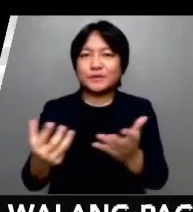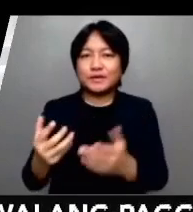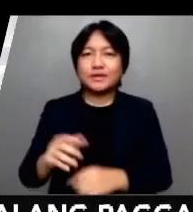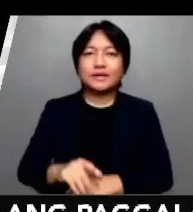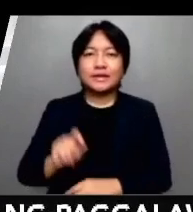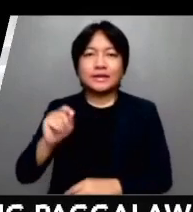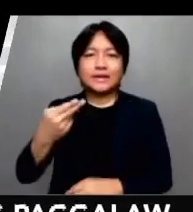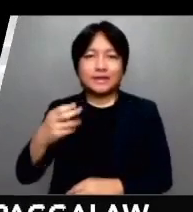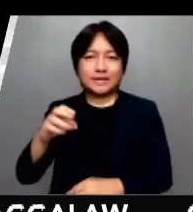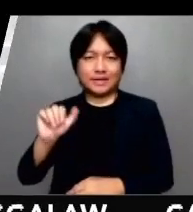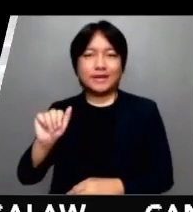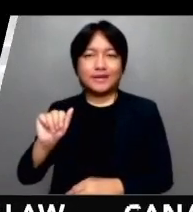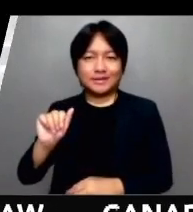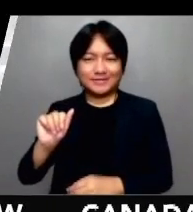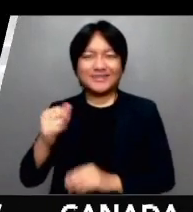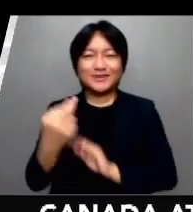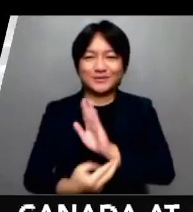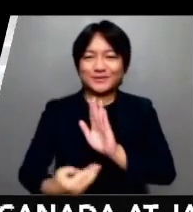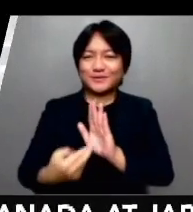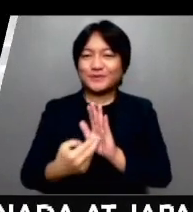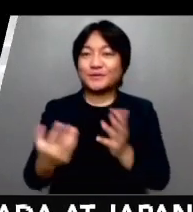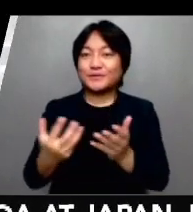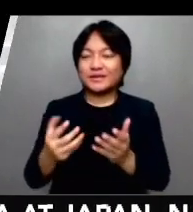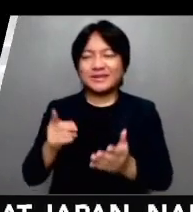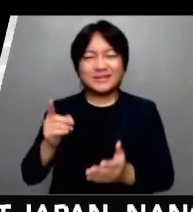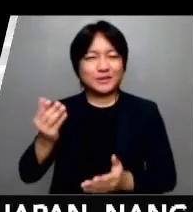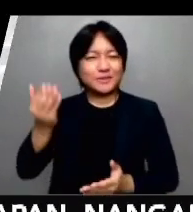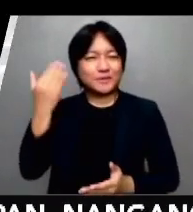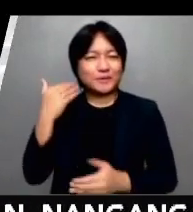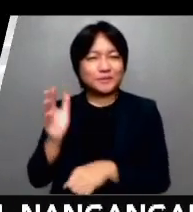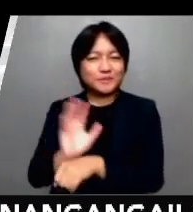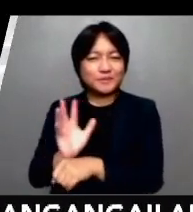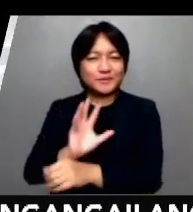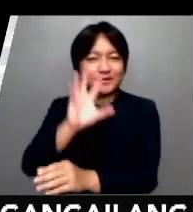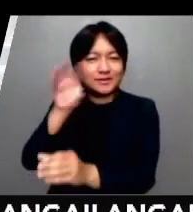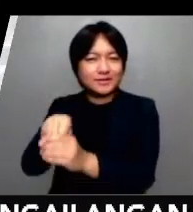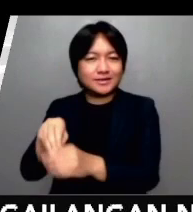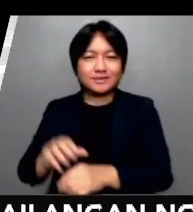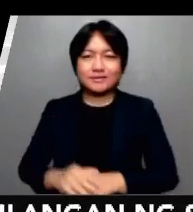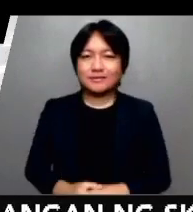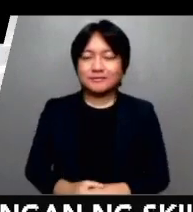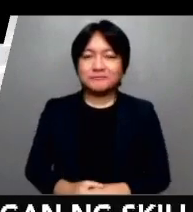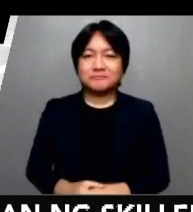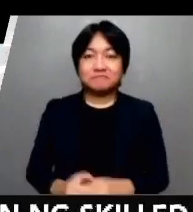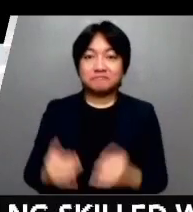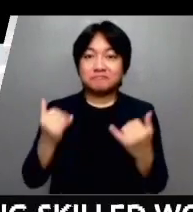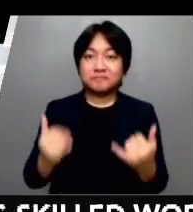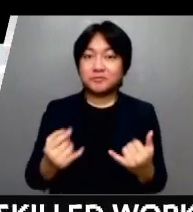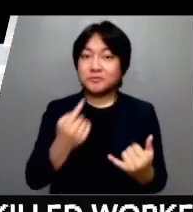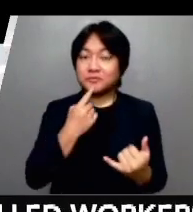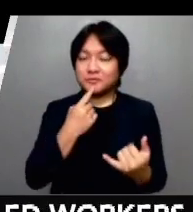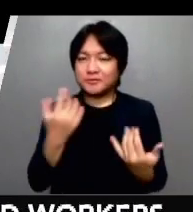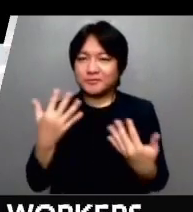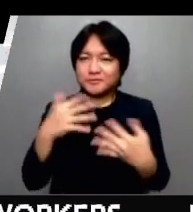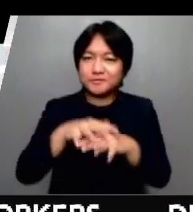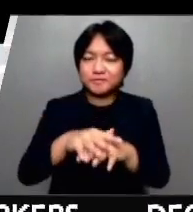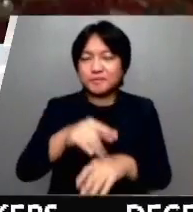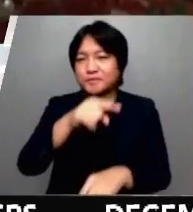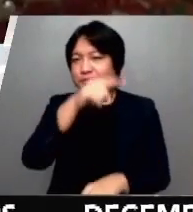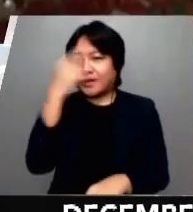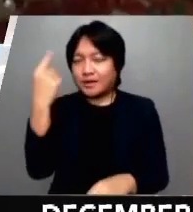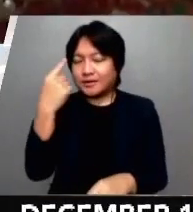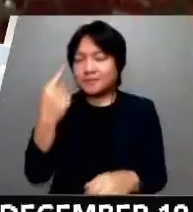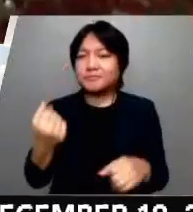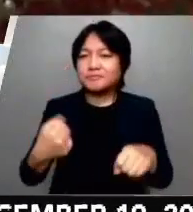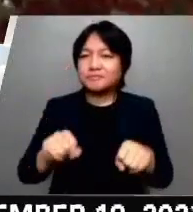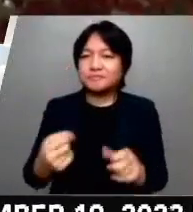Mga Lihim ni Orduha. Sabi ni MMD, a new assassin is about to emerge daw sa Black Rider. Nice, can't wait!